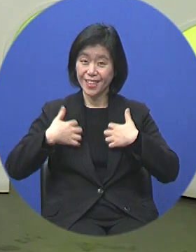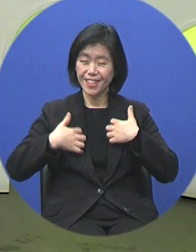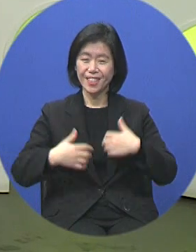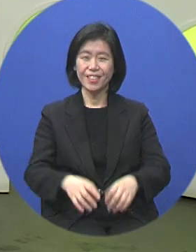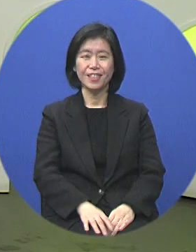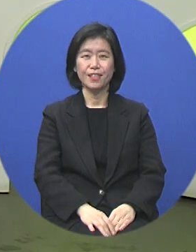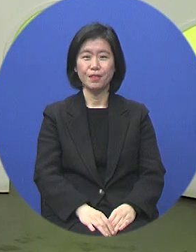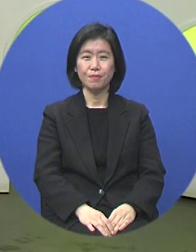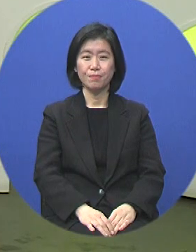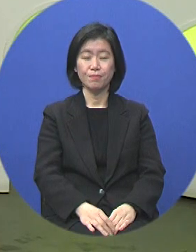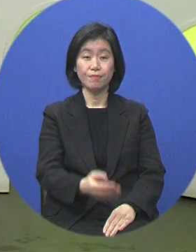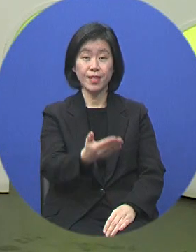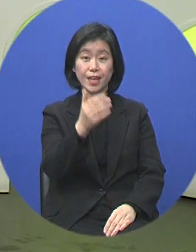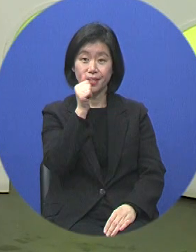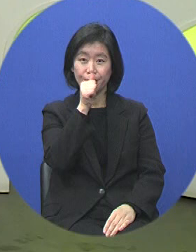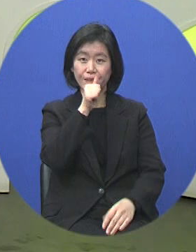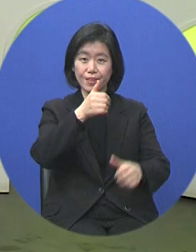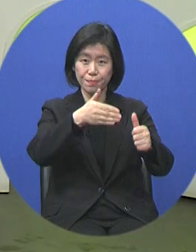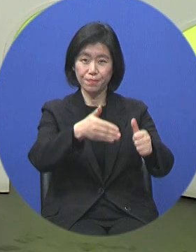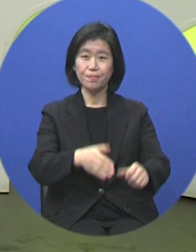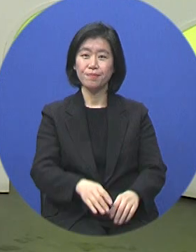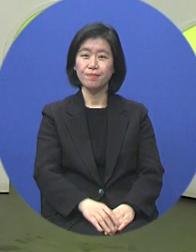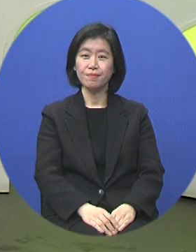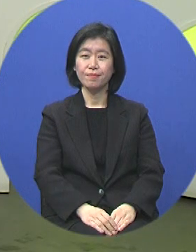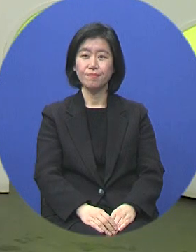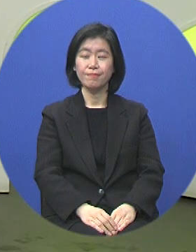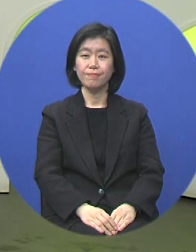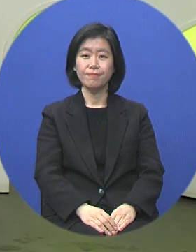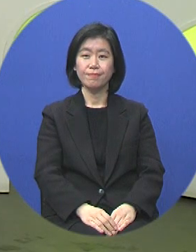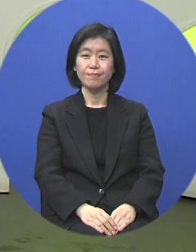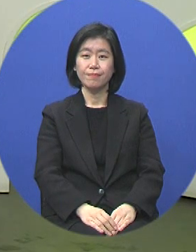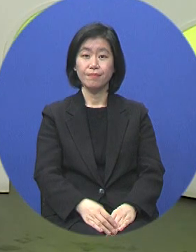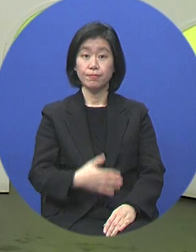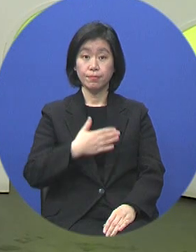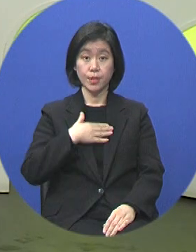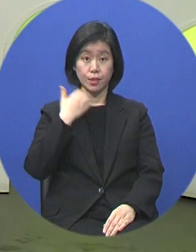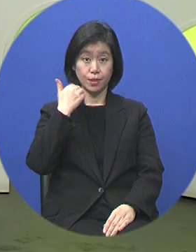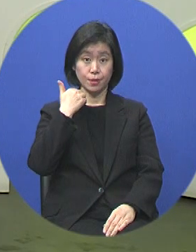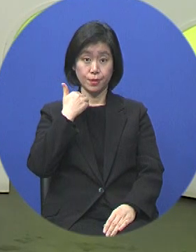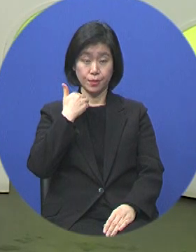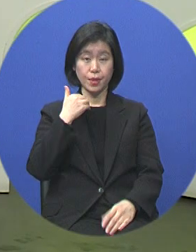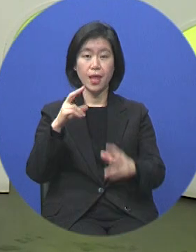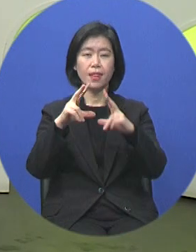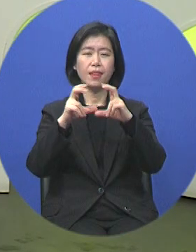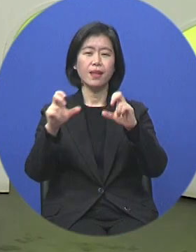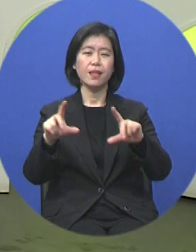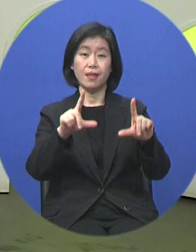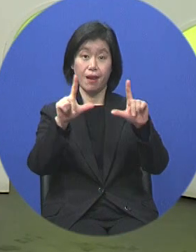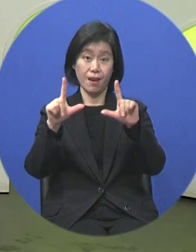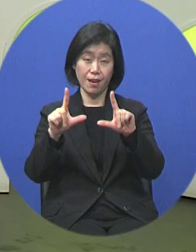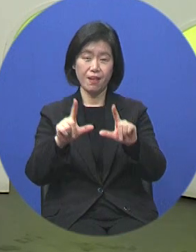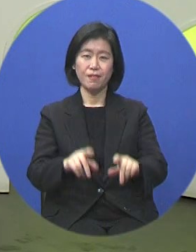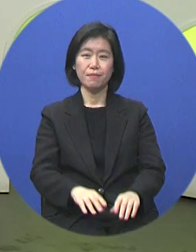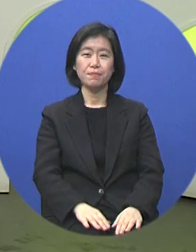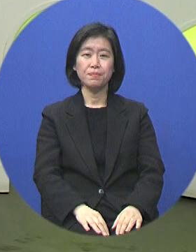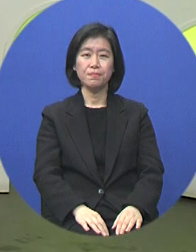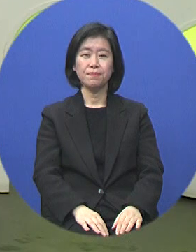네. 네. 본인 소개 한번 해주시죠. 예, 저는 성남이고요.